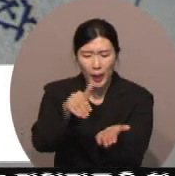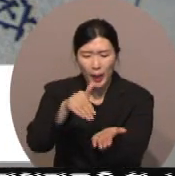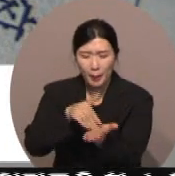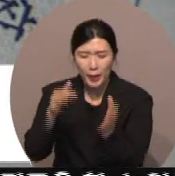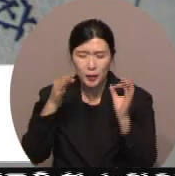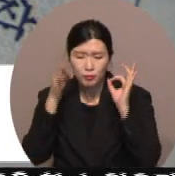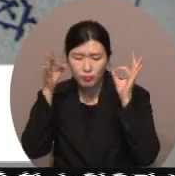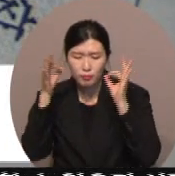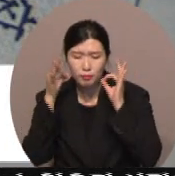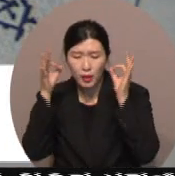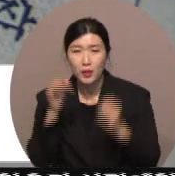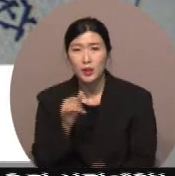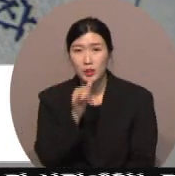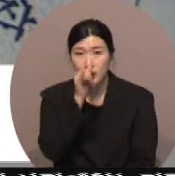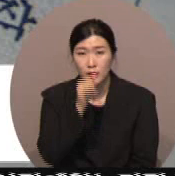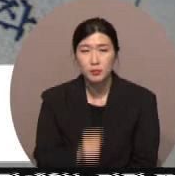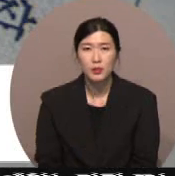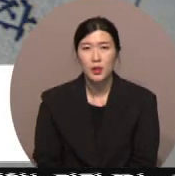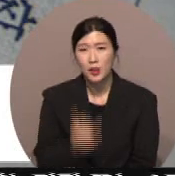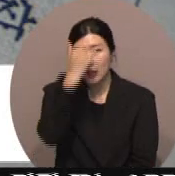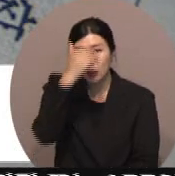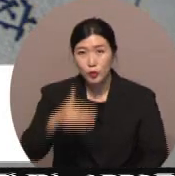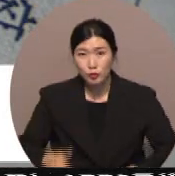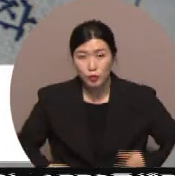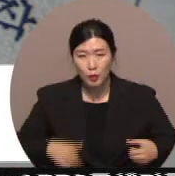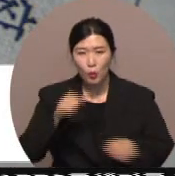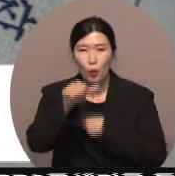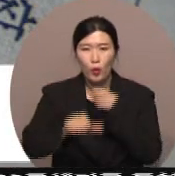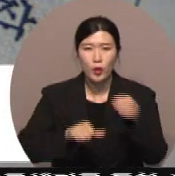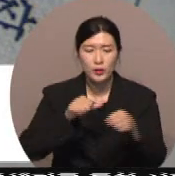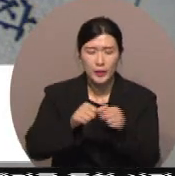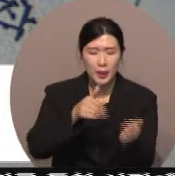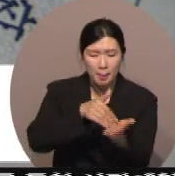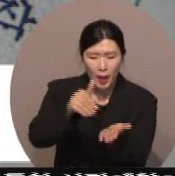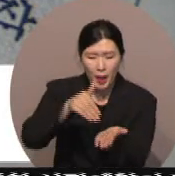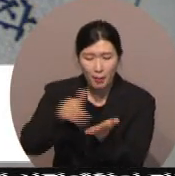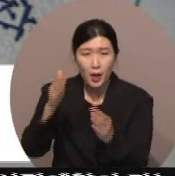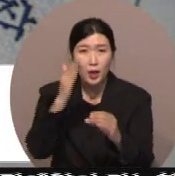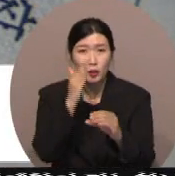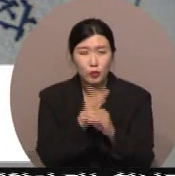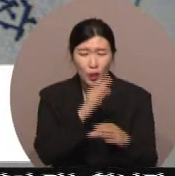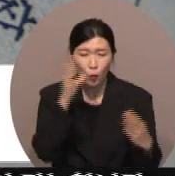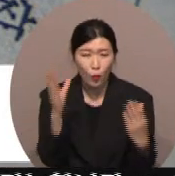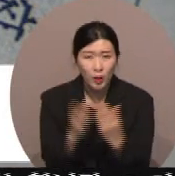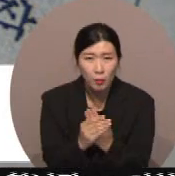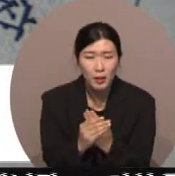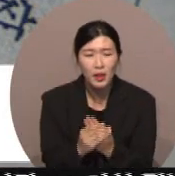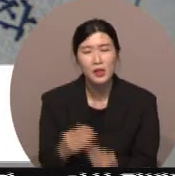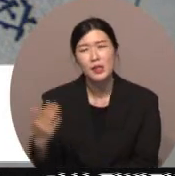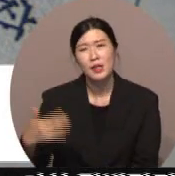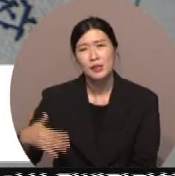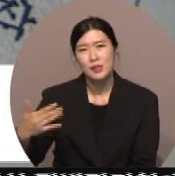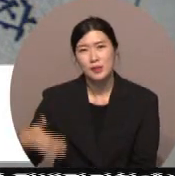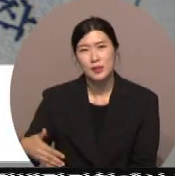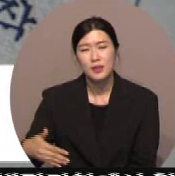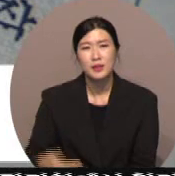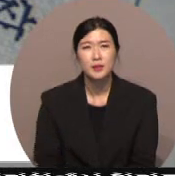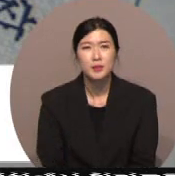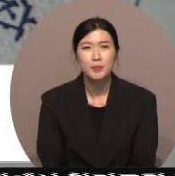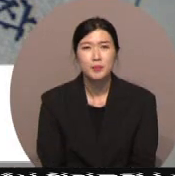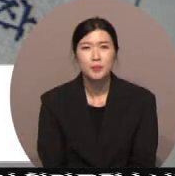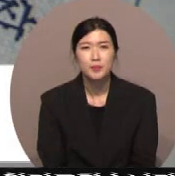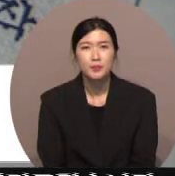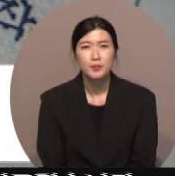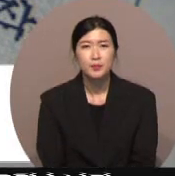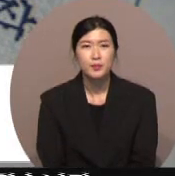벌여왔는데요. 충남도 5년째 사업을 하고 있지만 도내 학교의 절반 정도만 성과를 낸 것으로 확인됐습니다.